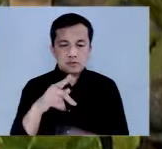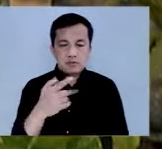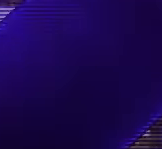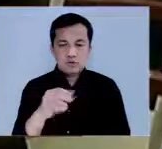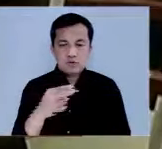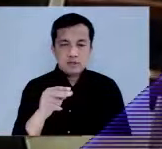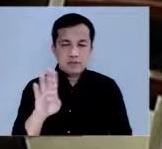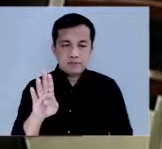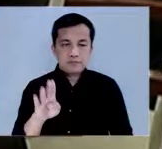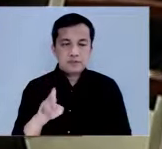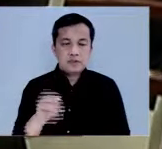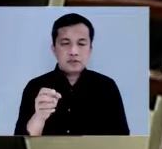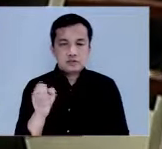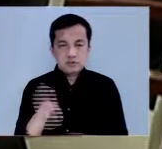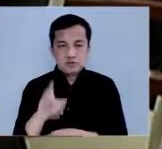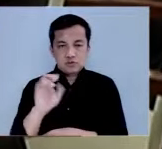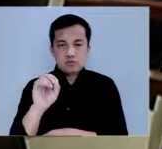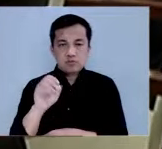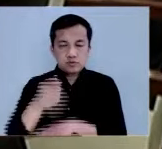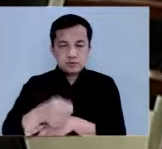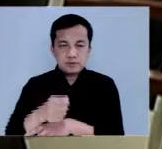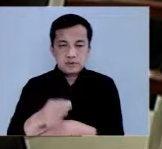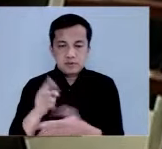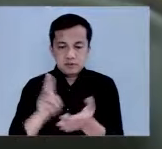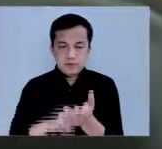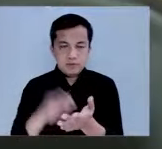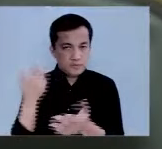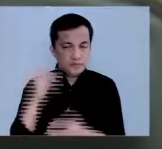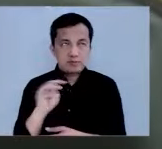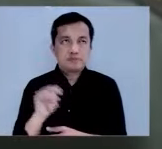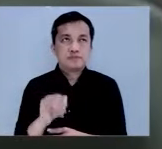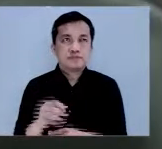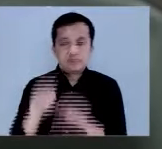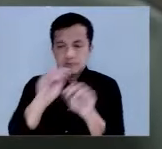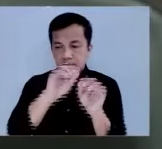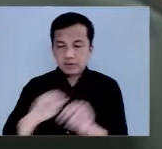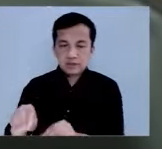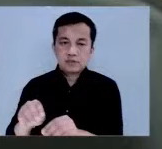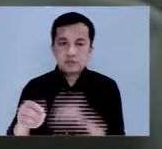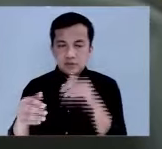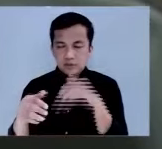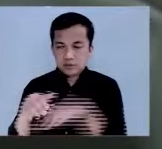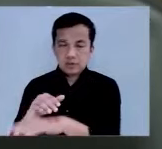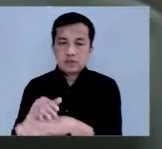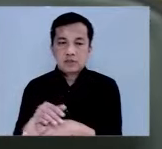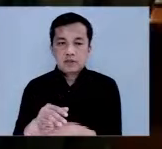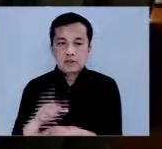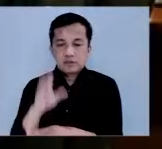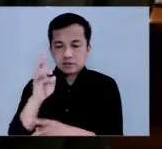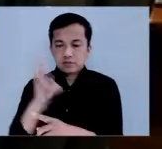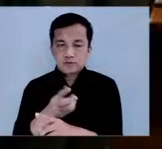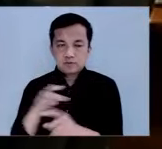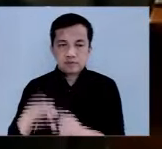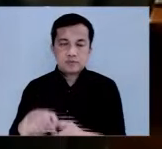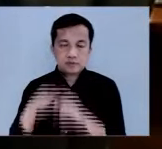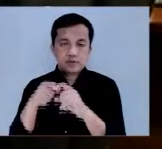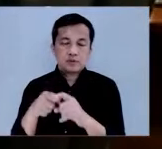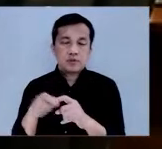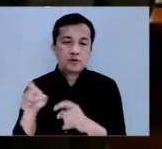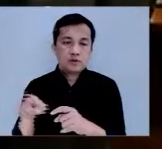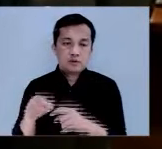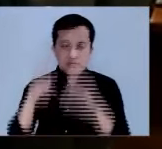ibinabang desisyon ng ombudsman na pirmado noong lunes isa sa ilalim o isinailalim sa anim na buwang preventive suspension si